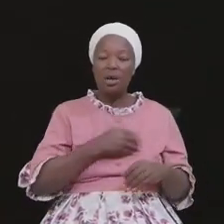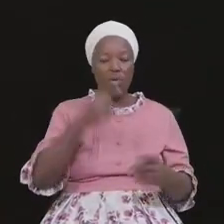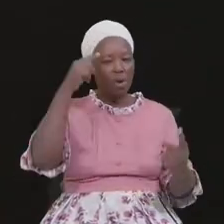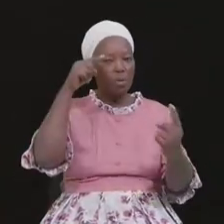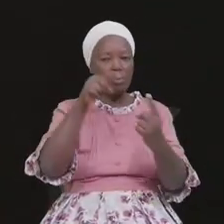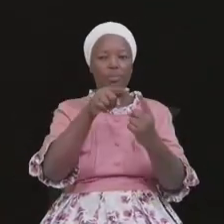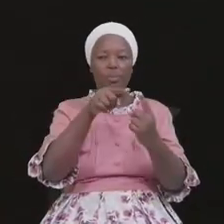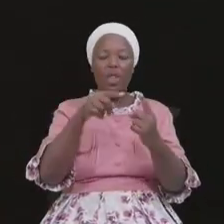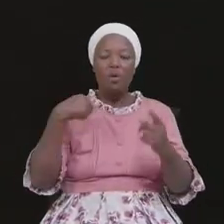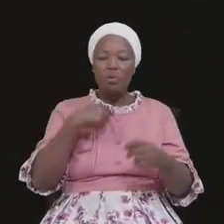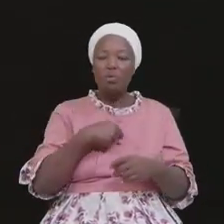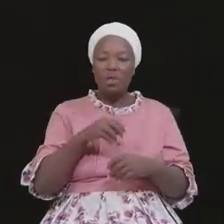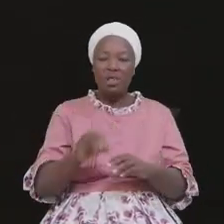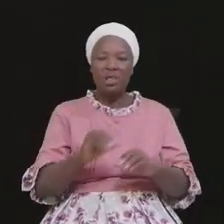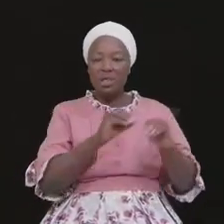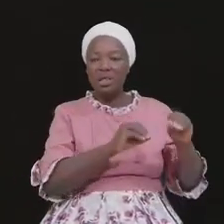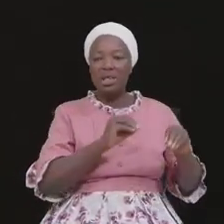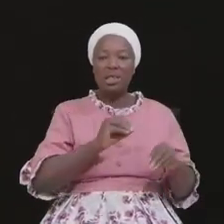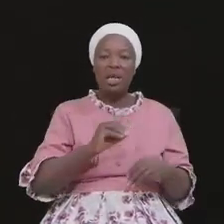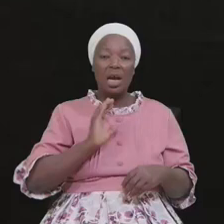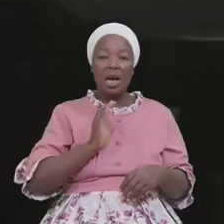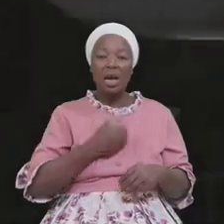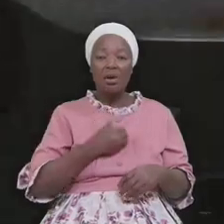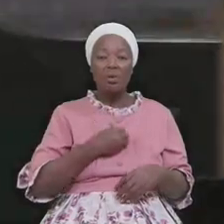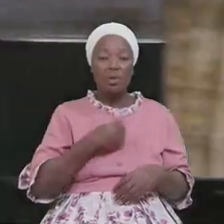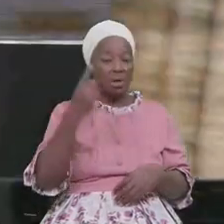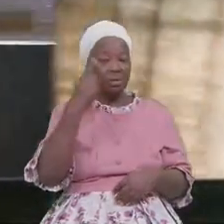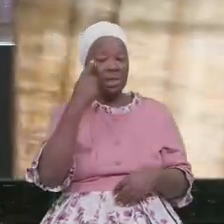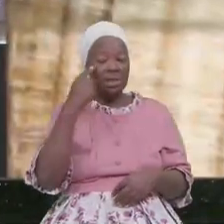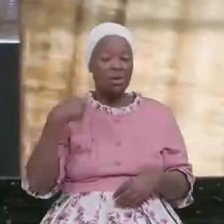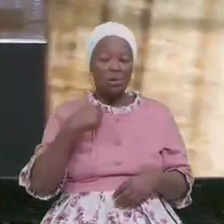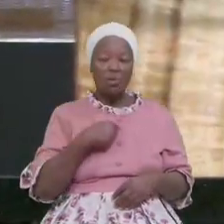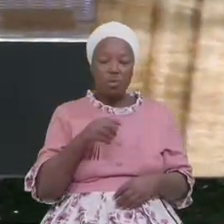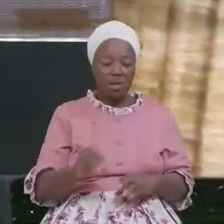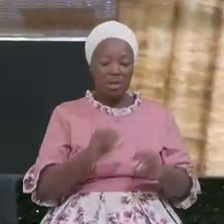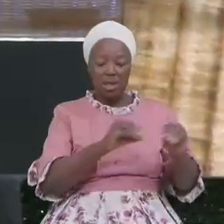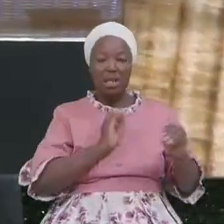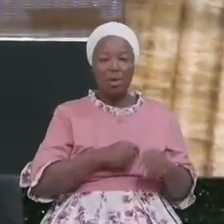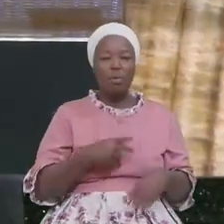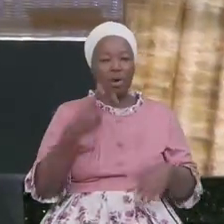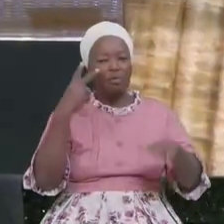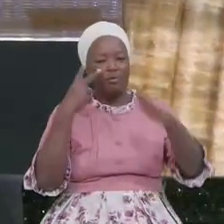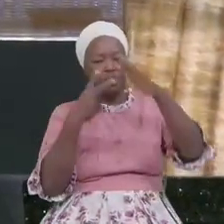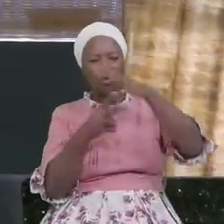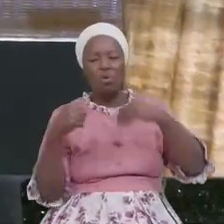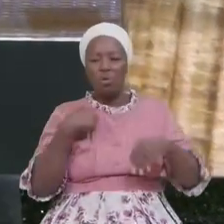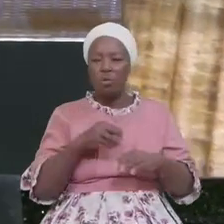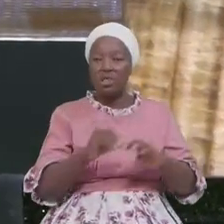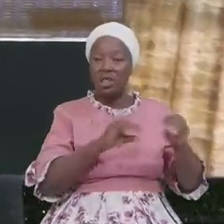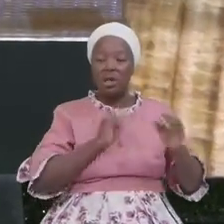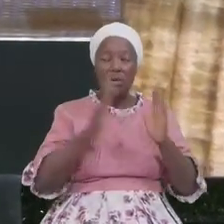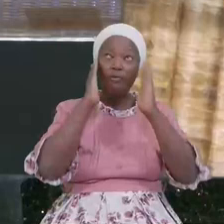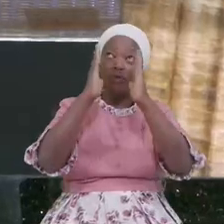objectifs, nous fixons nos regards, quand nous fixons notre vision, notre